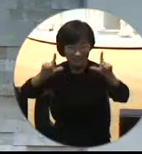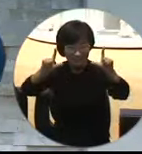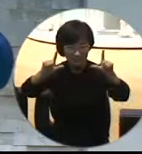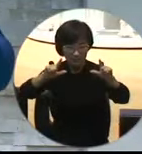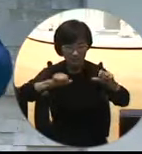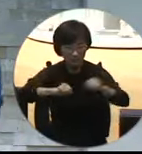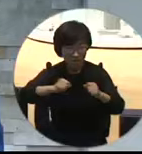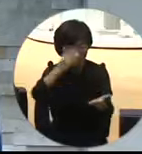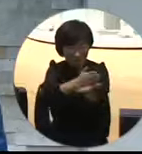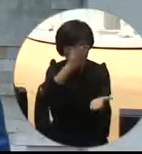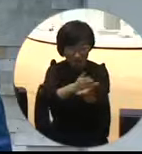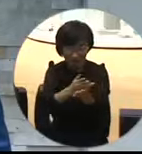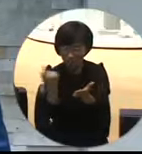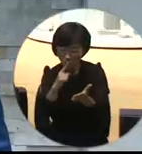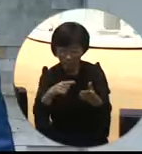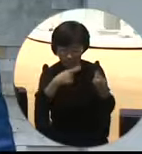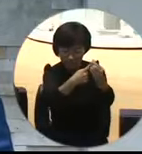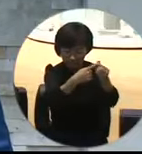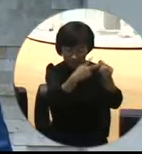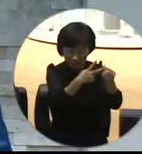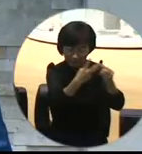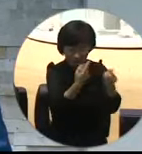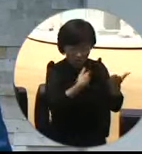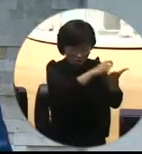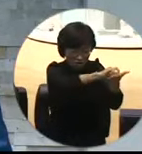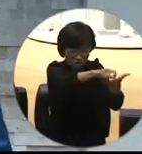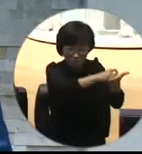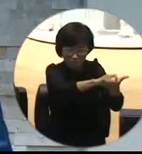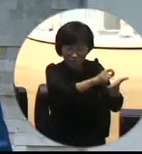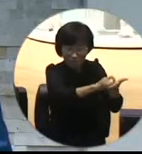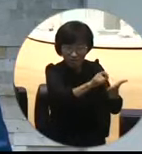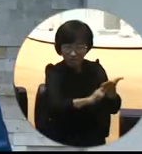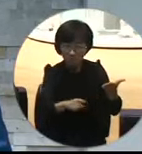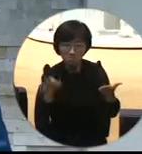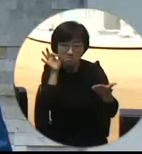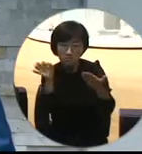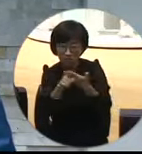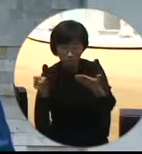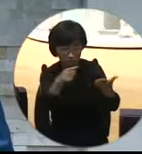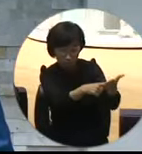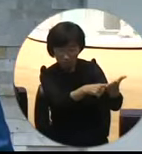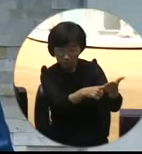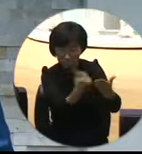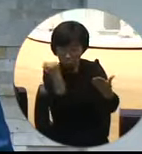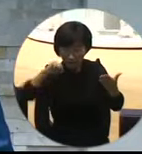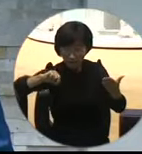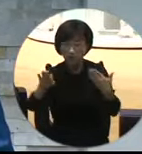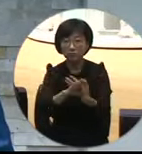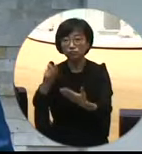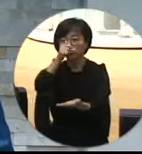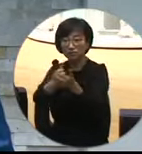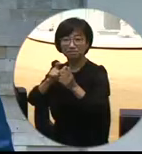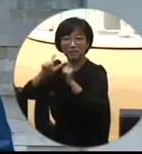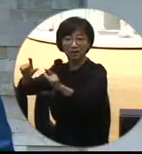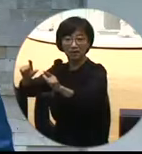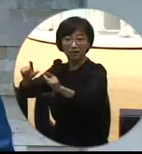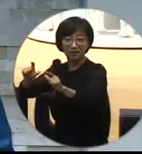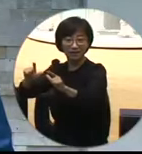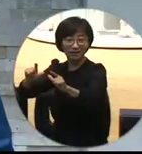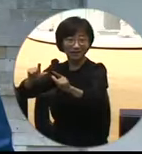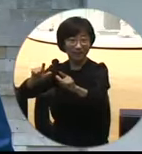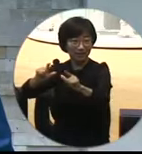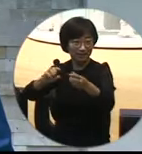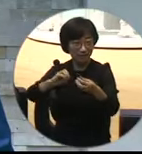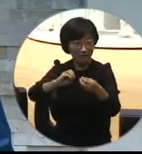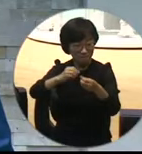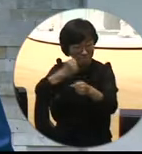그것을 이걸 정했어요. 이것을 지키지 않으면 정죄하고 처벌했습니다. 누구나 다.